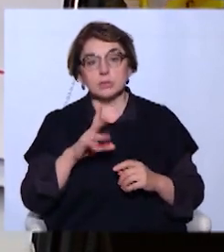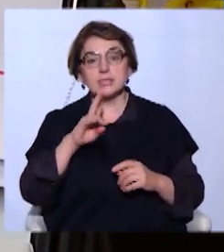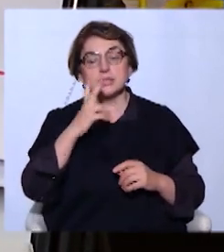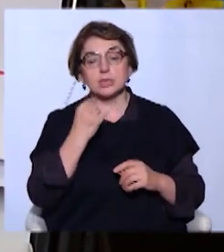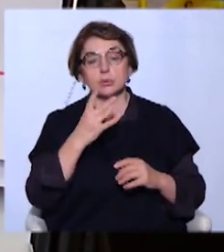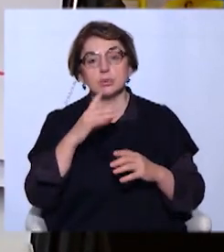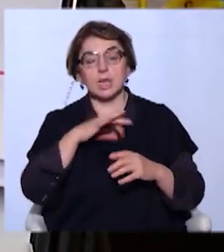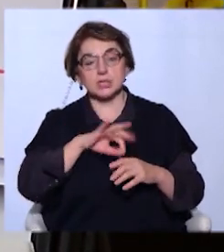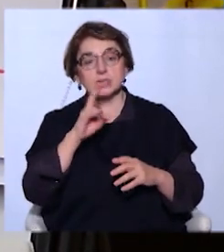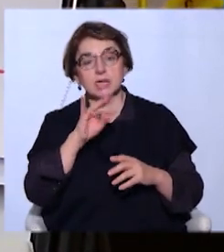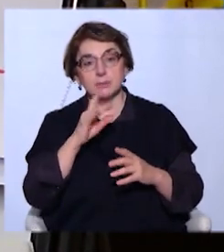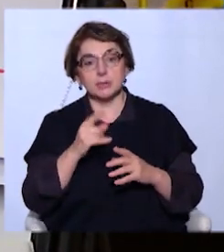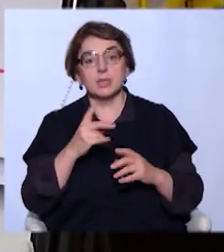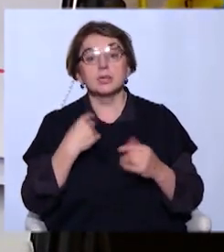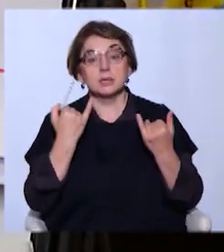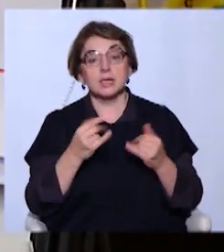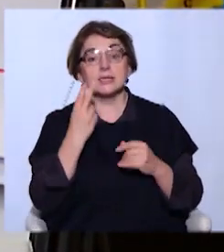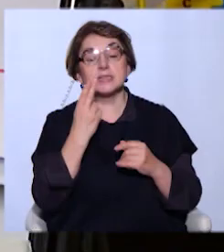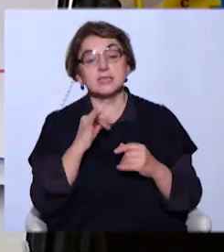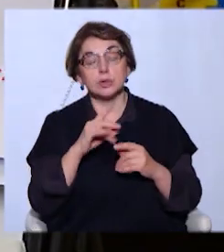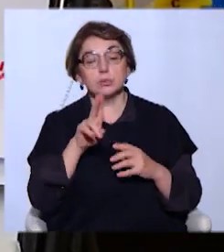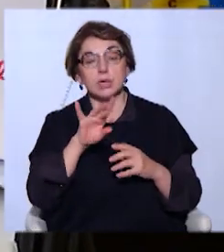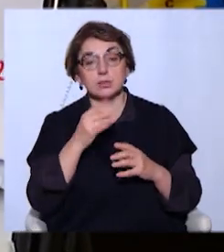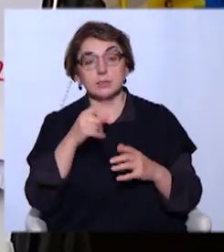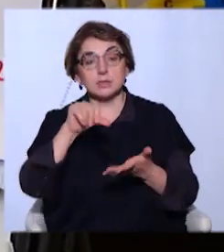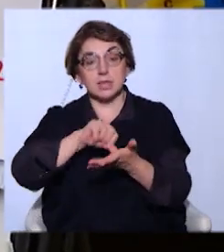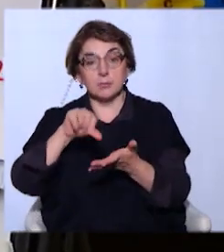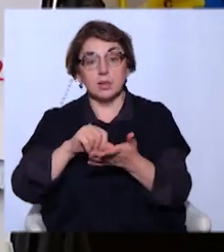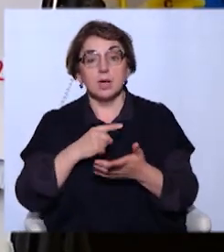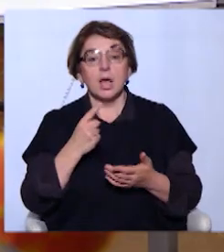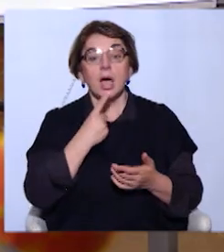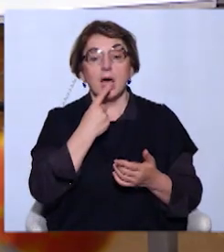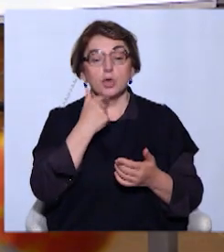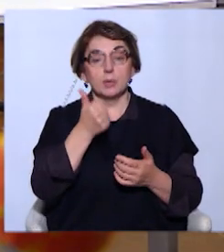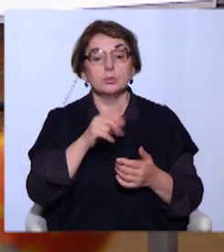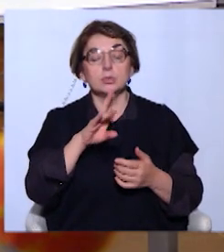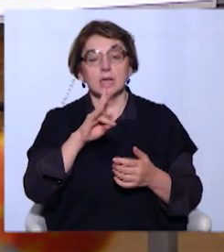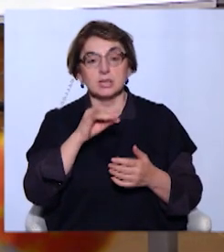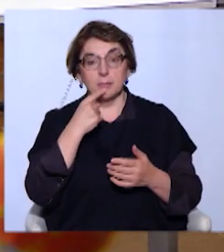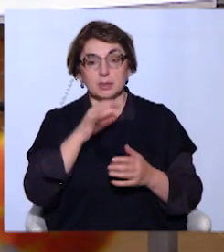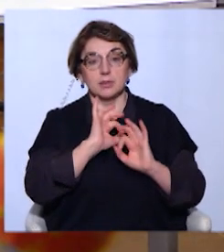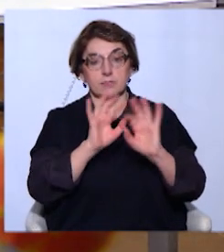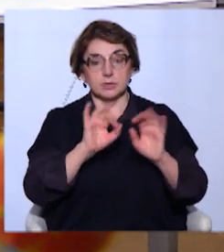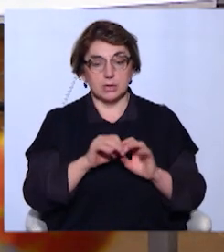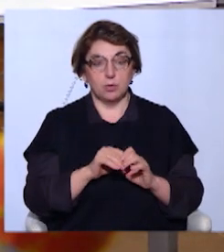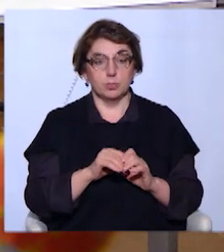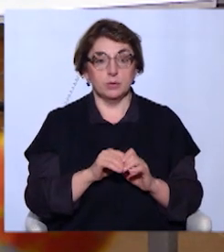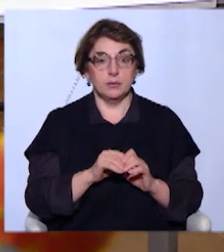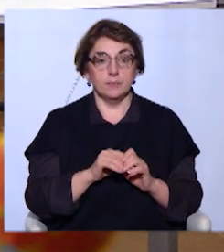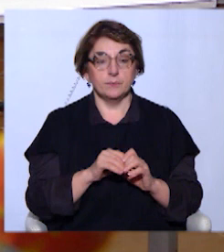და ციკლურ ნახშირ წყალბადებად. დღეს სწორედ ციკლური ნახშირ წყალბადების წარმომადგენლებზე, არომატულ ნახშირ წყალბადებზე მინდა